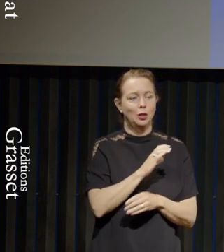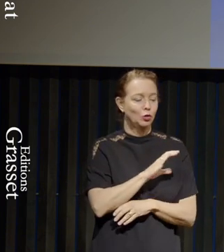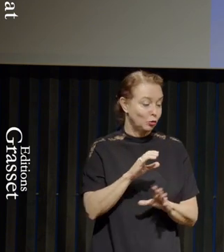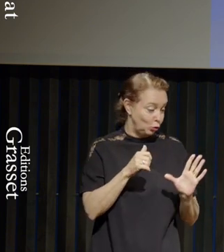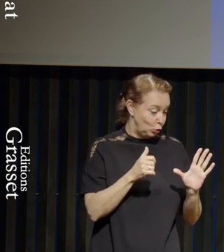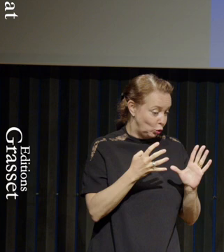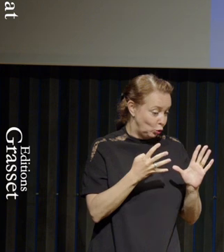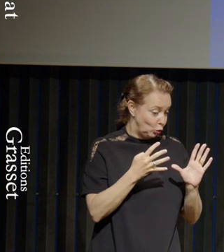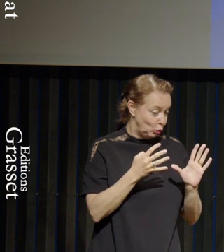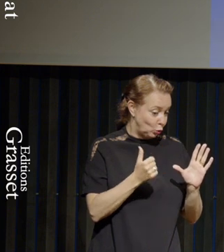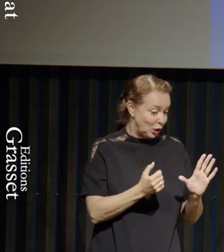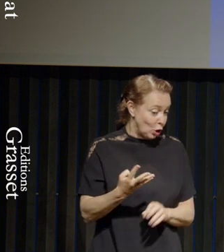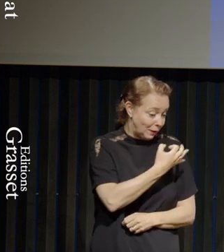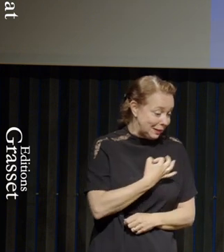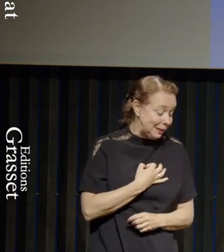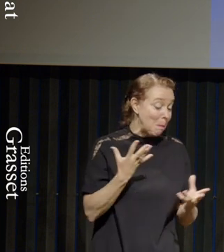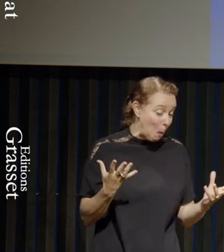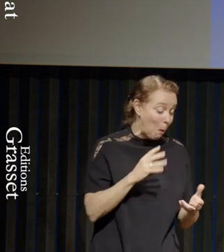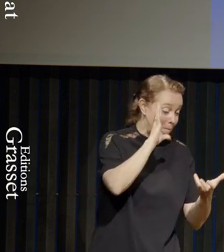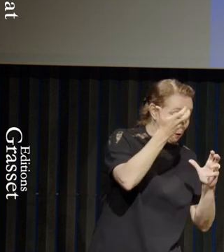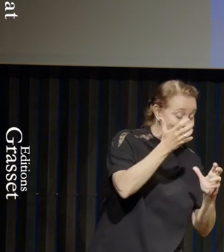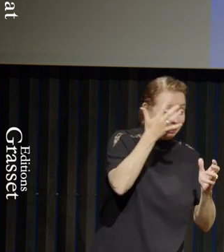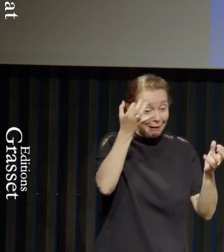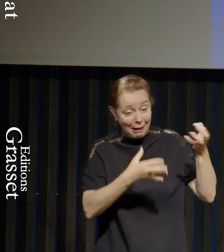dites-vous, des liens entre folie et créativité,